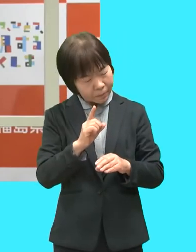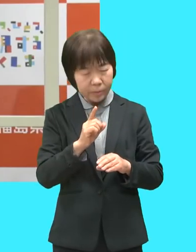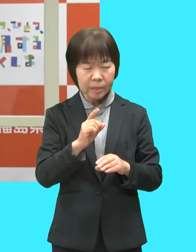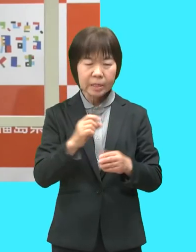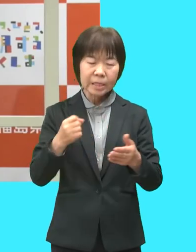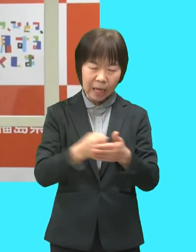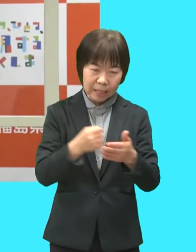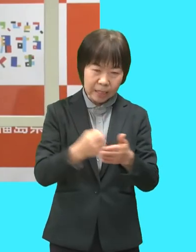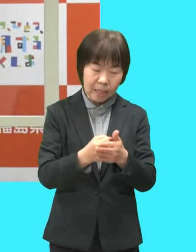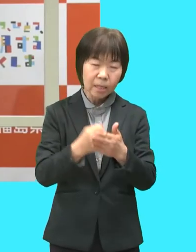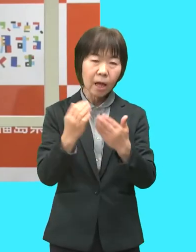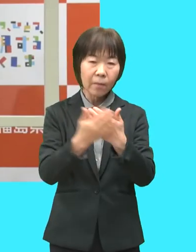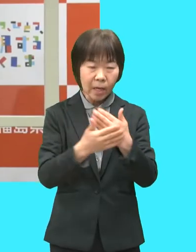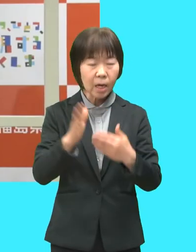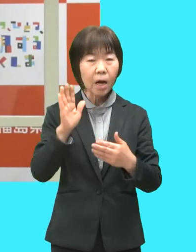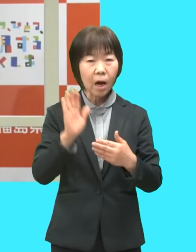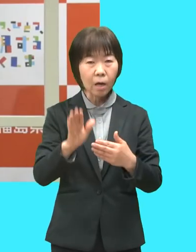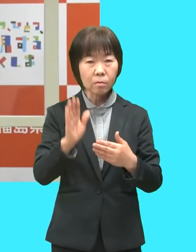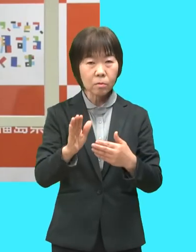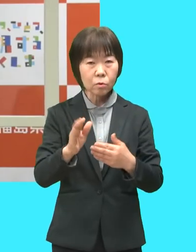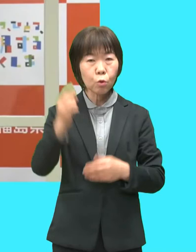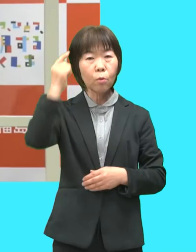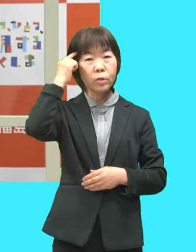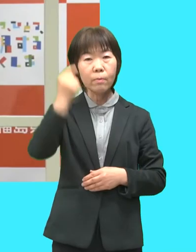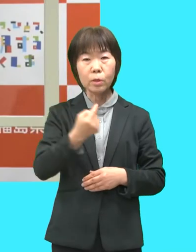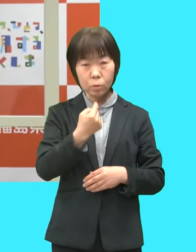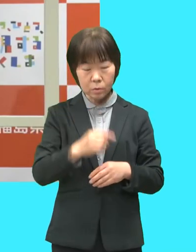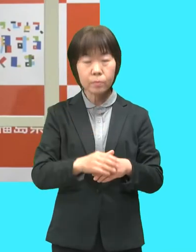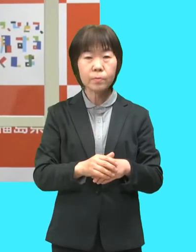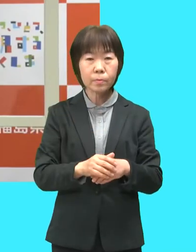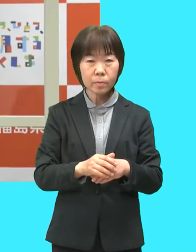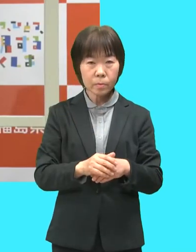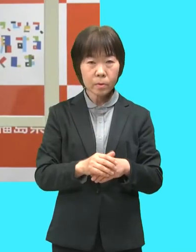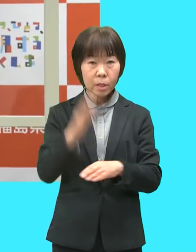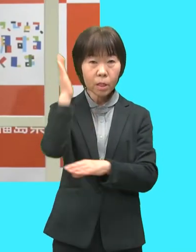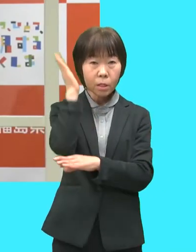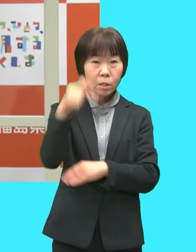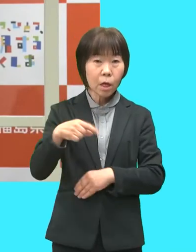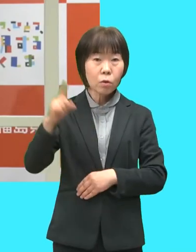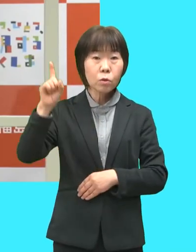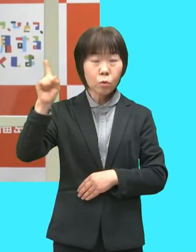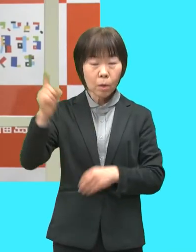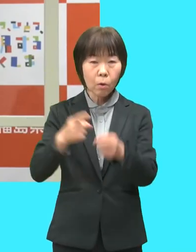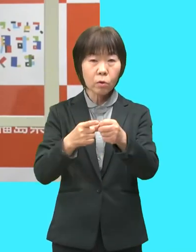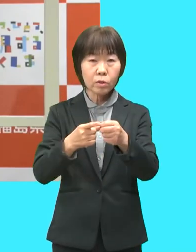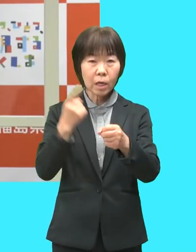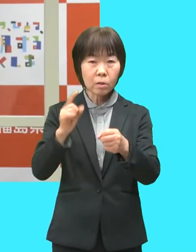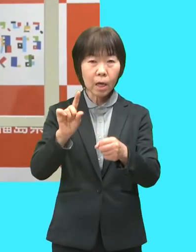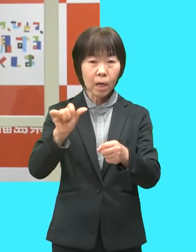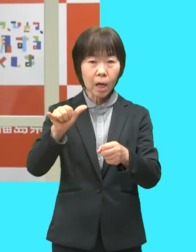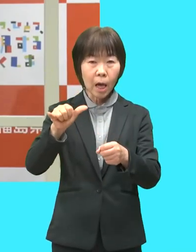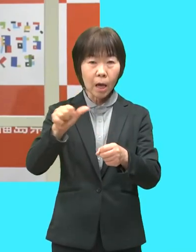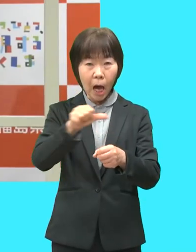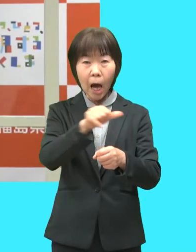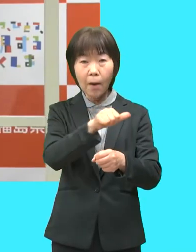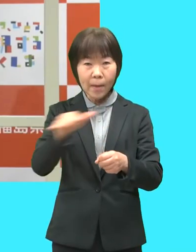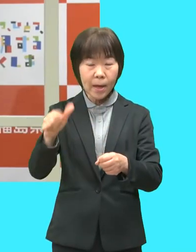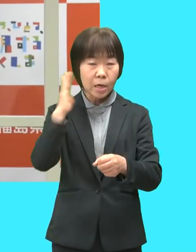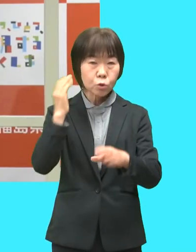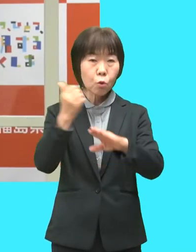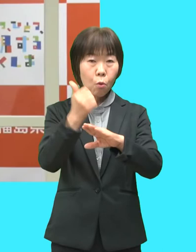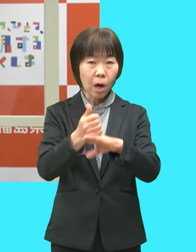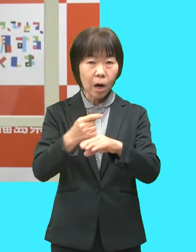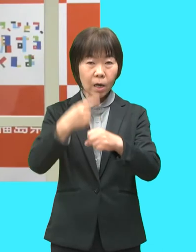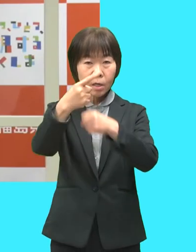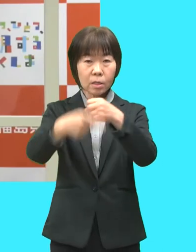るなというところが率直な思いであります。で政府においても昨年安倍総理がですね1年延長